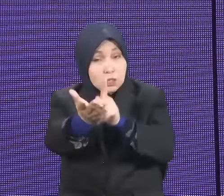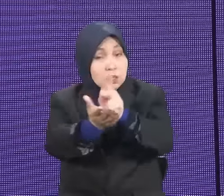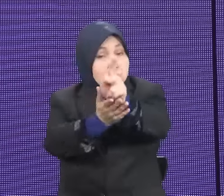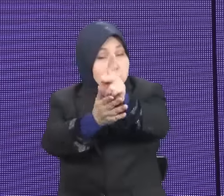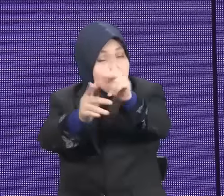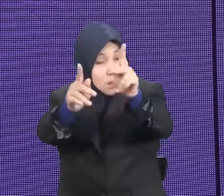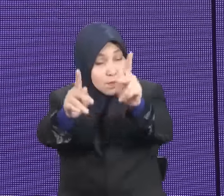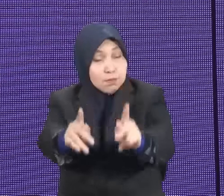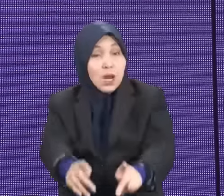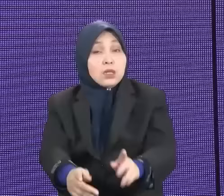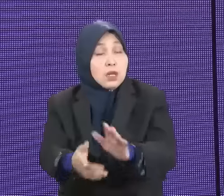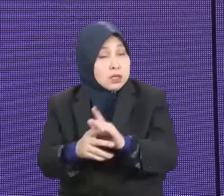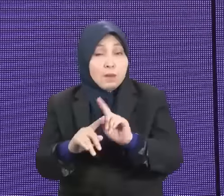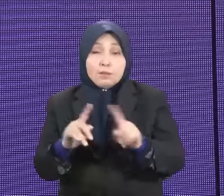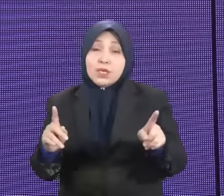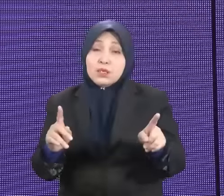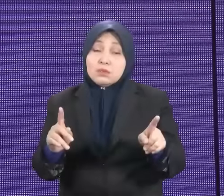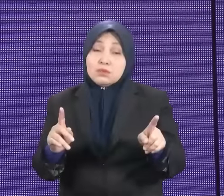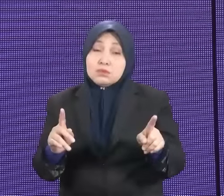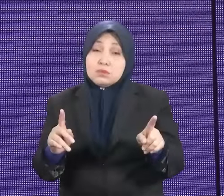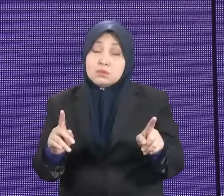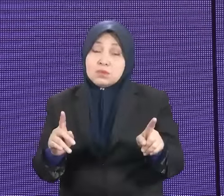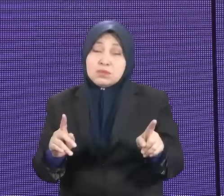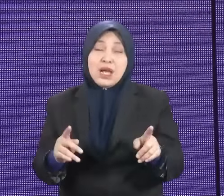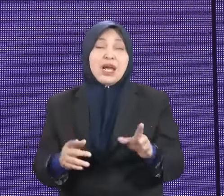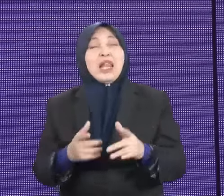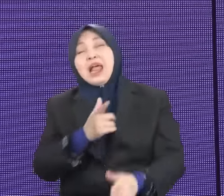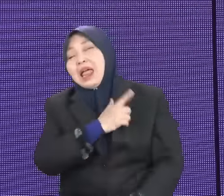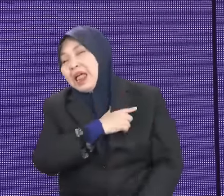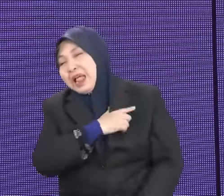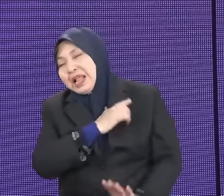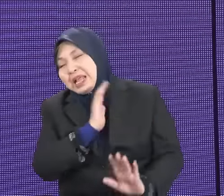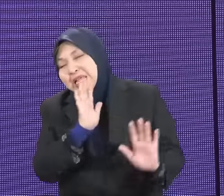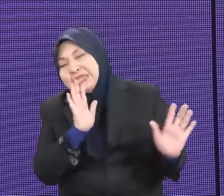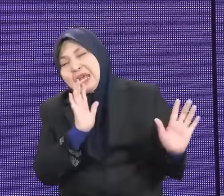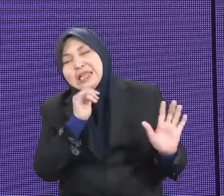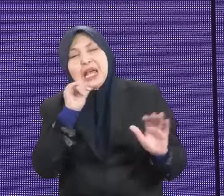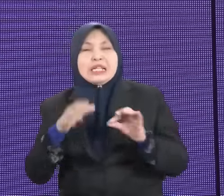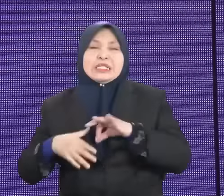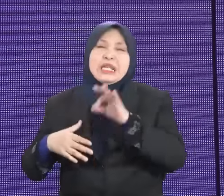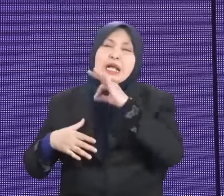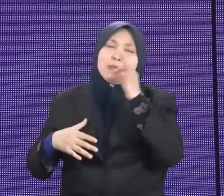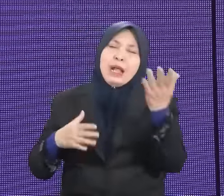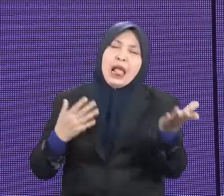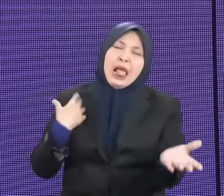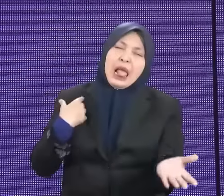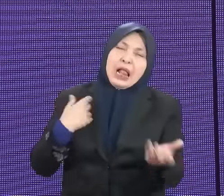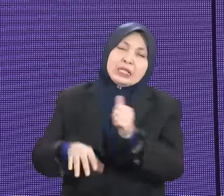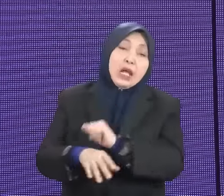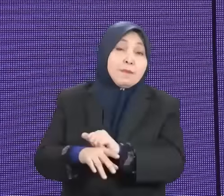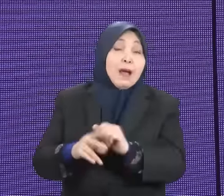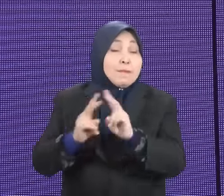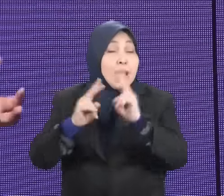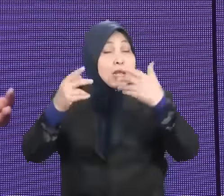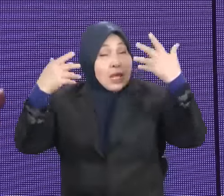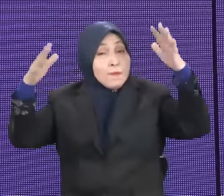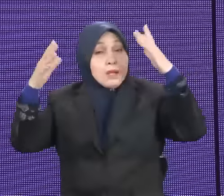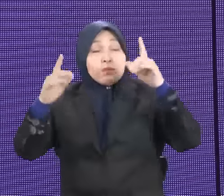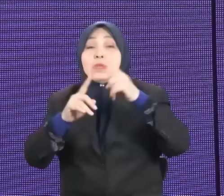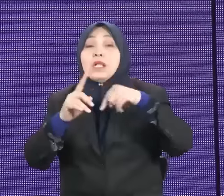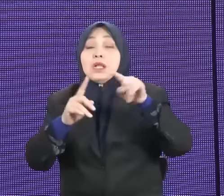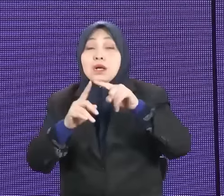orang menghadap kiblat tapi dia malas ataupun semangat ya paling hebat Pak bersemangat